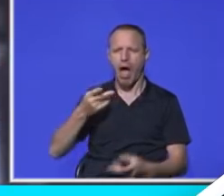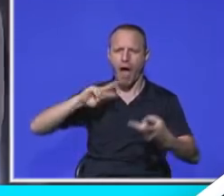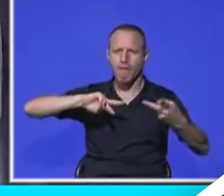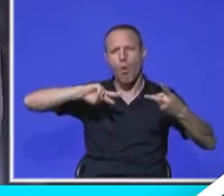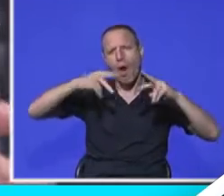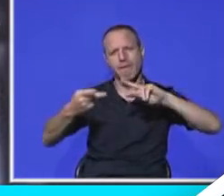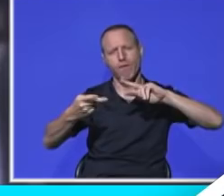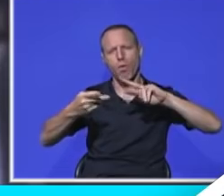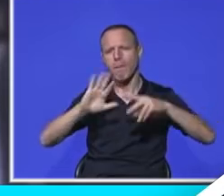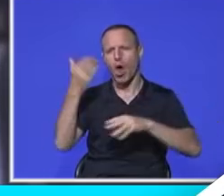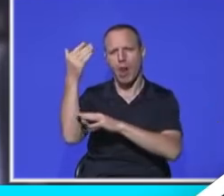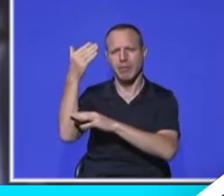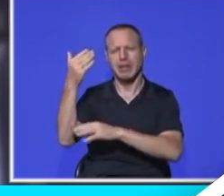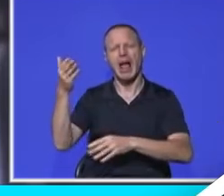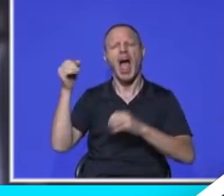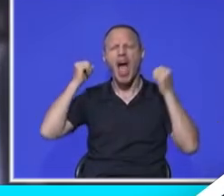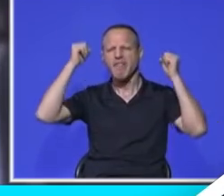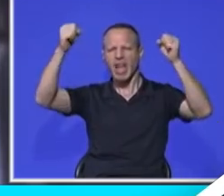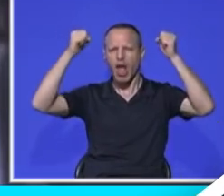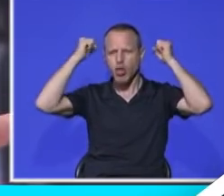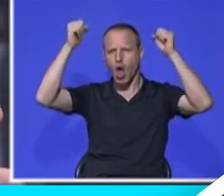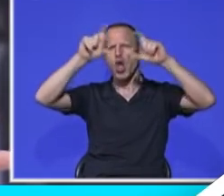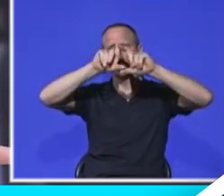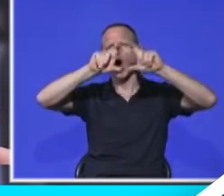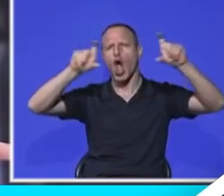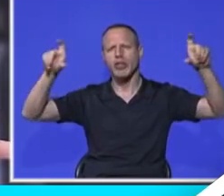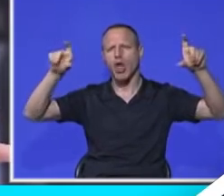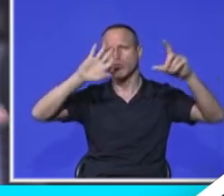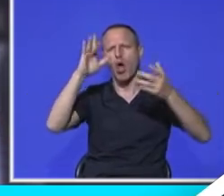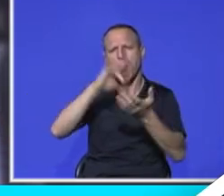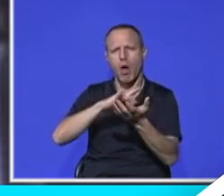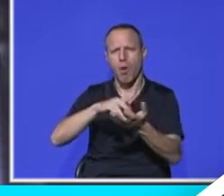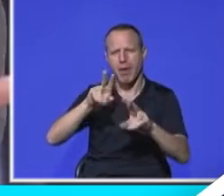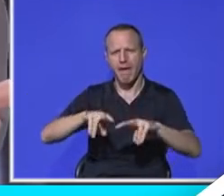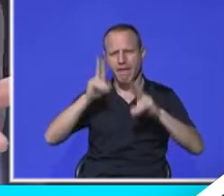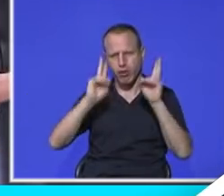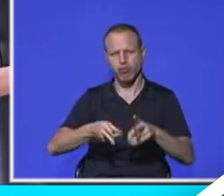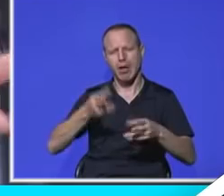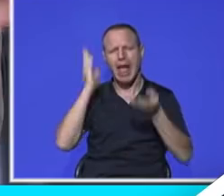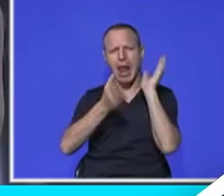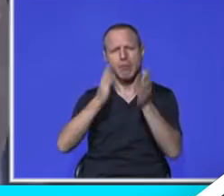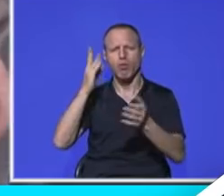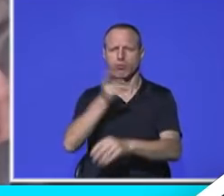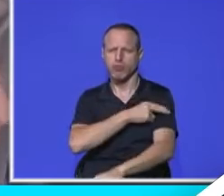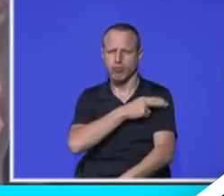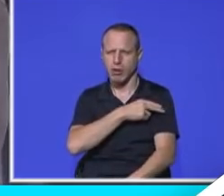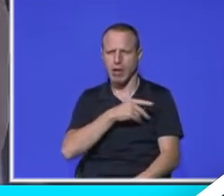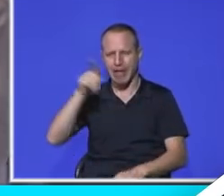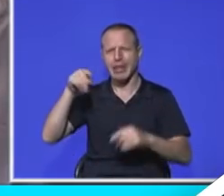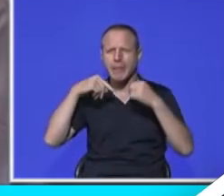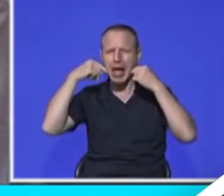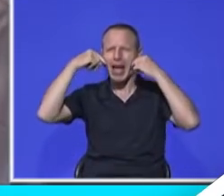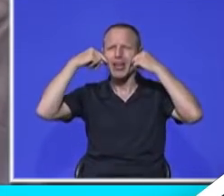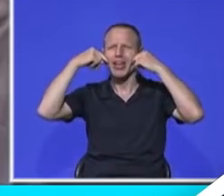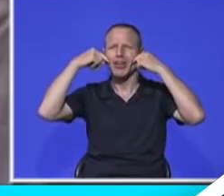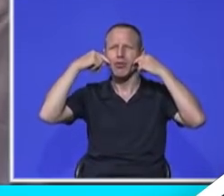הפוך, בכל המדינה הפגנות, כותרות בכל מקום אפשרי, אלימות משטרתית, אתה מחייך את החיוך שלך